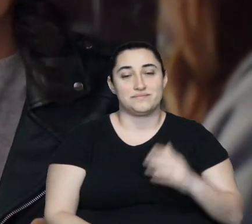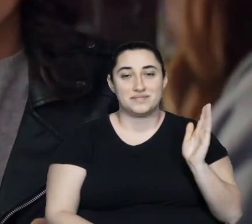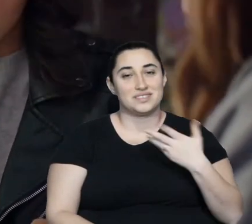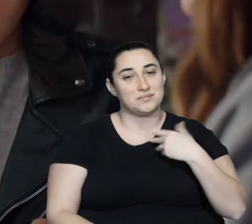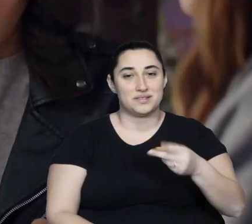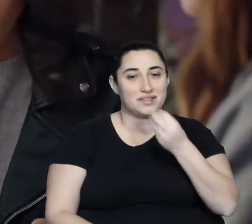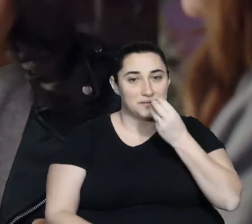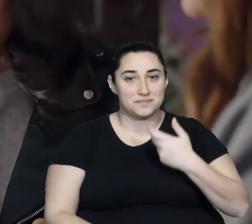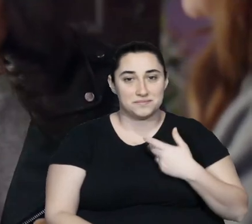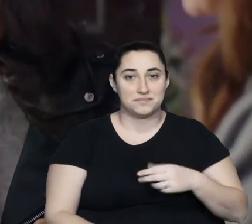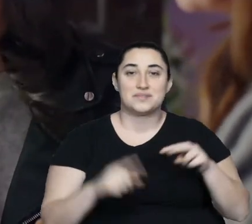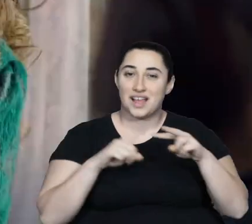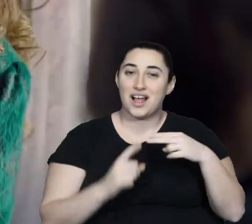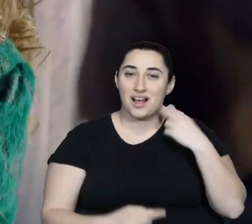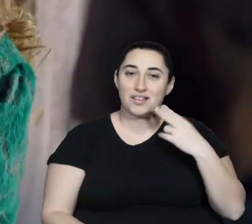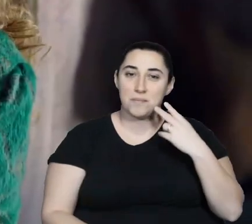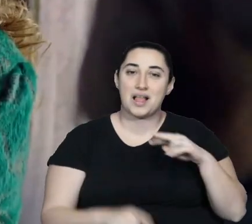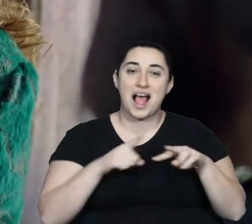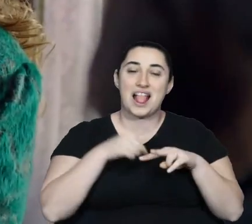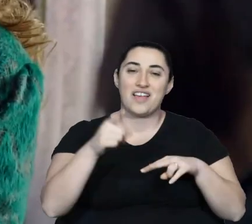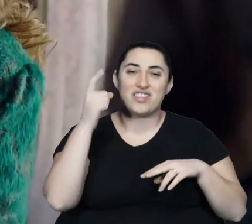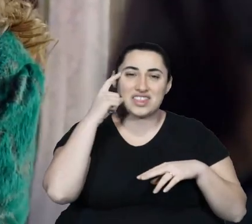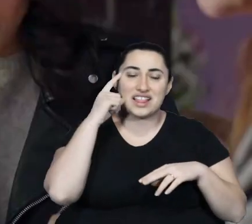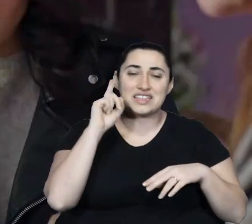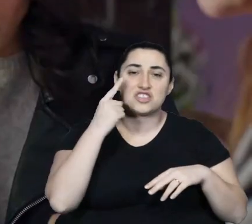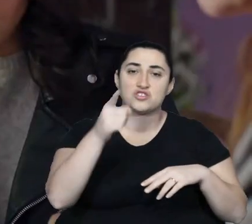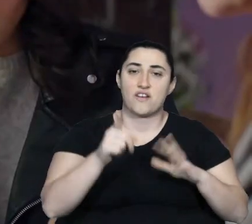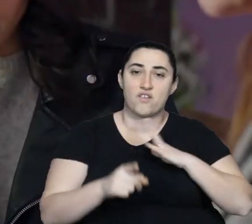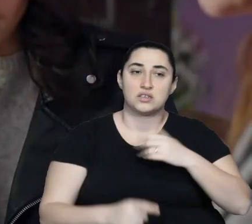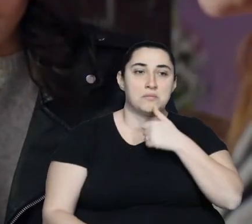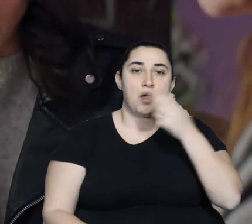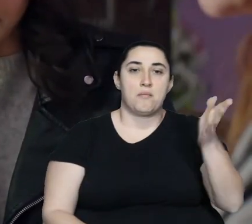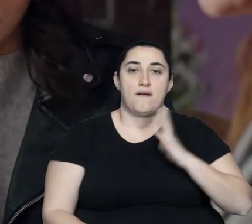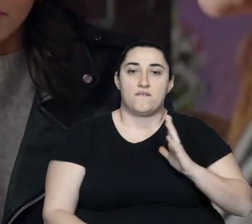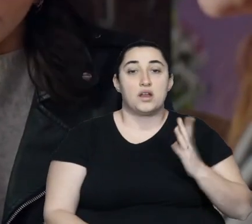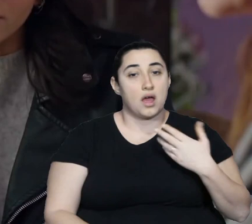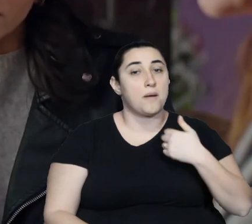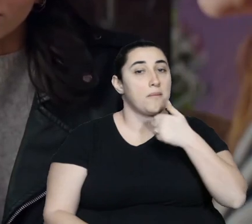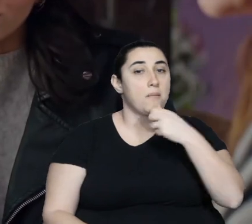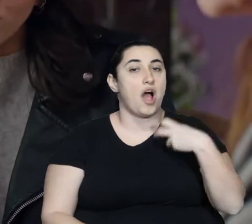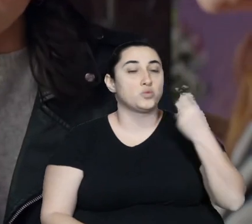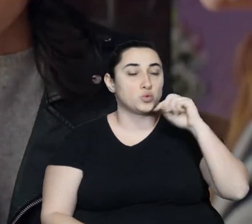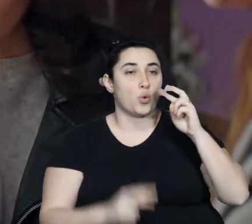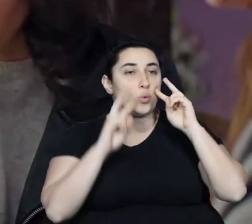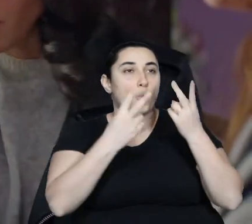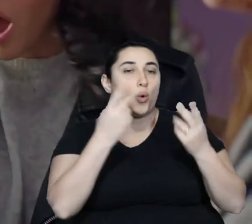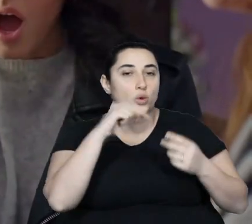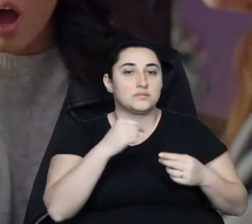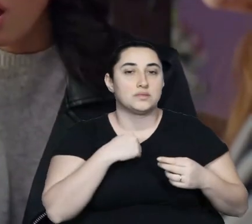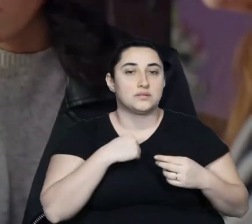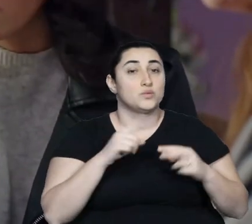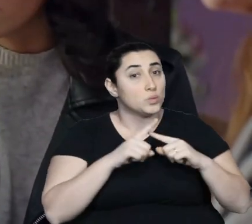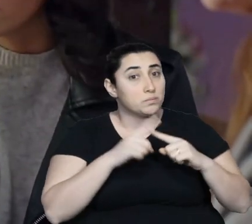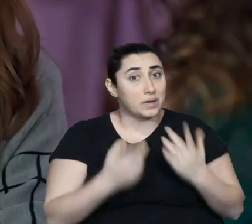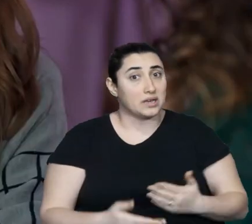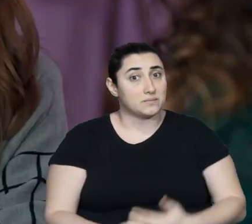Neyse ben... Nalan abla, Alev'i tanıyan bir sensin bir de babam. Yani babamın da aşktan gözü kör olduğuna göre bizim...